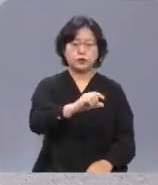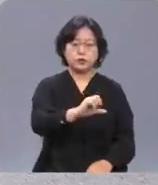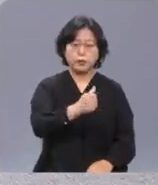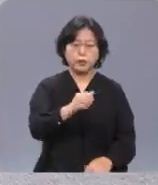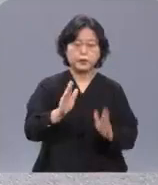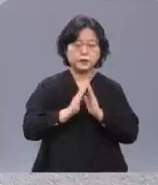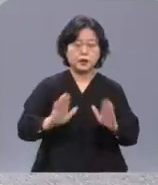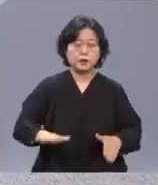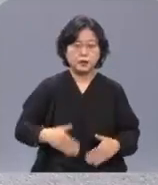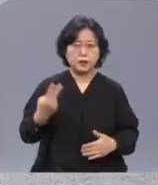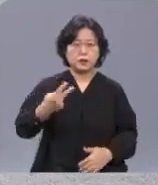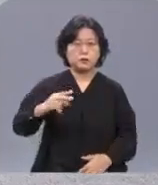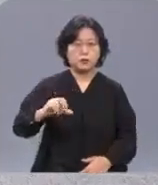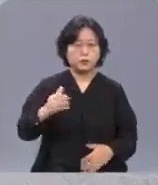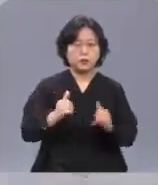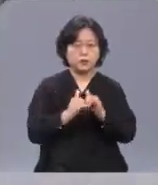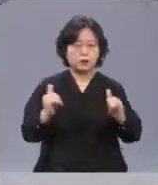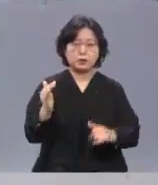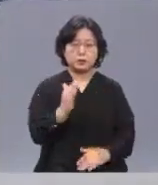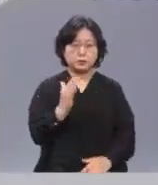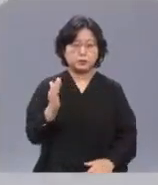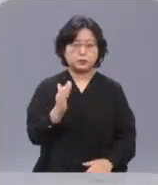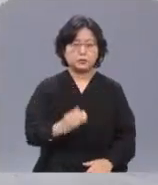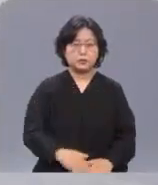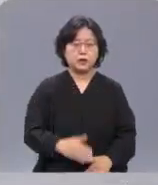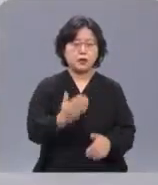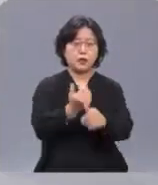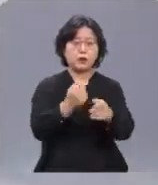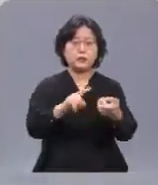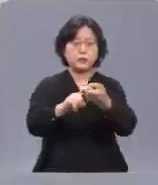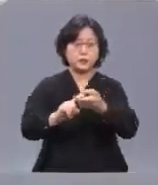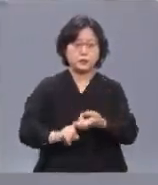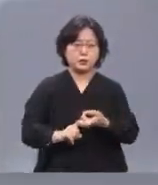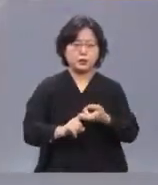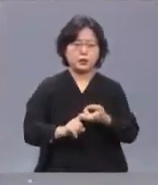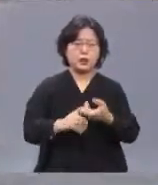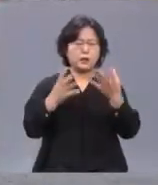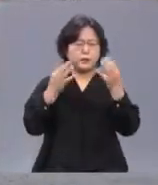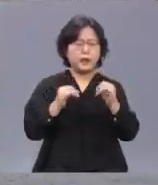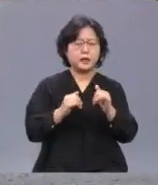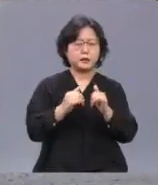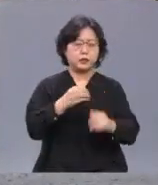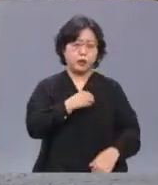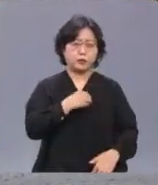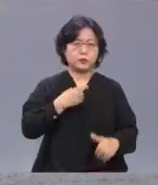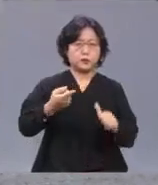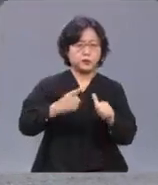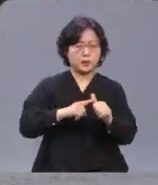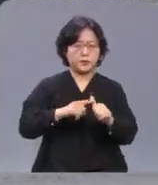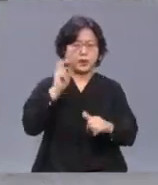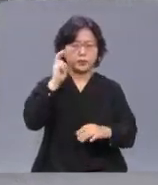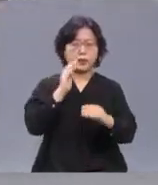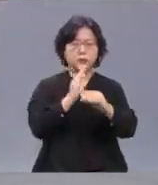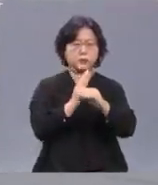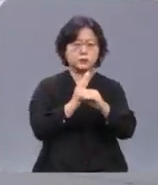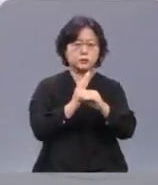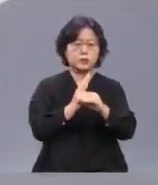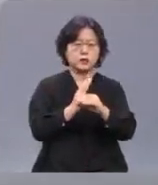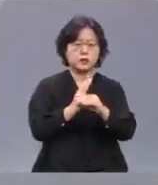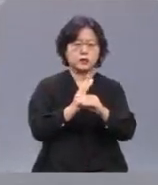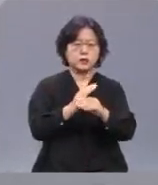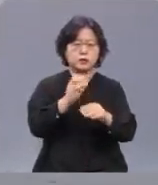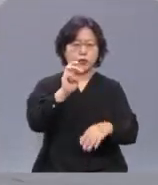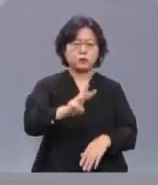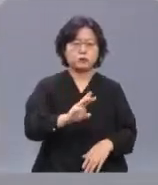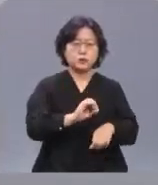1,500명, 전남이 2,500명가량 되는데요. 화물연대 측은 높은 파업 동참률을 장담하고 있습니다. 광주는